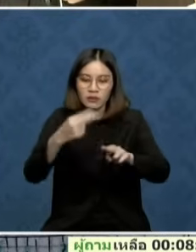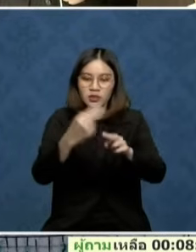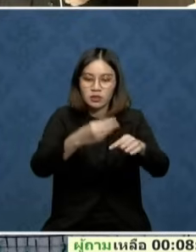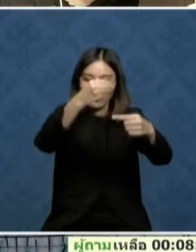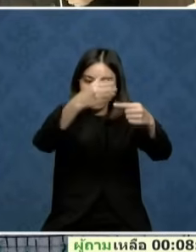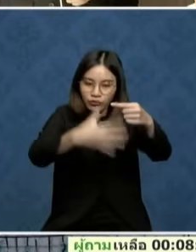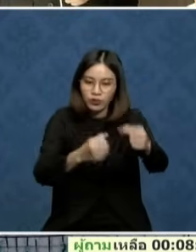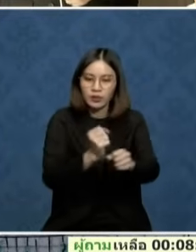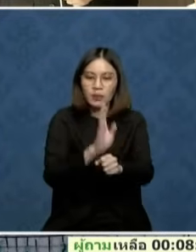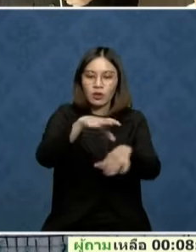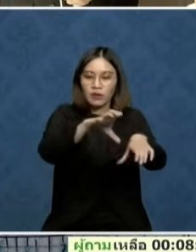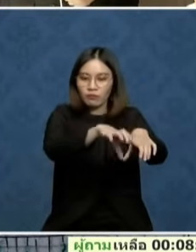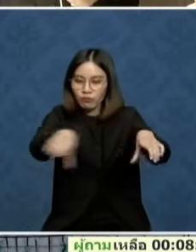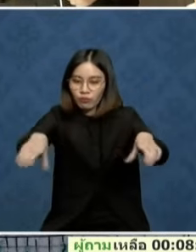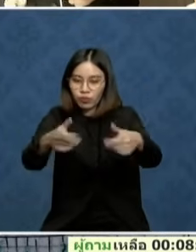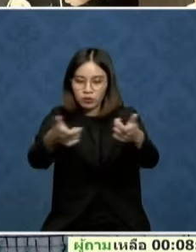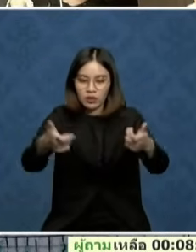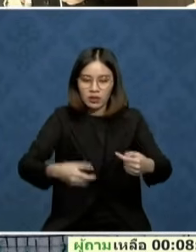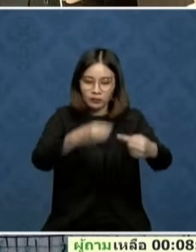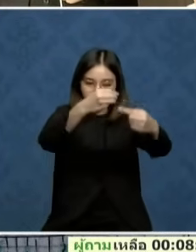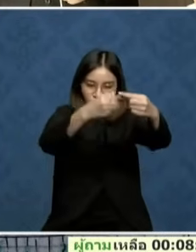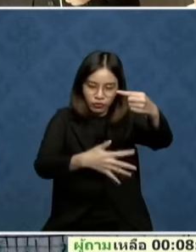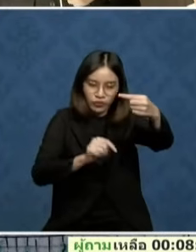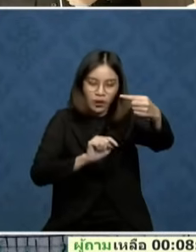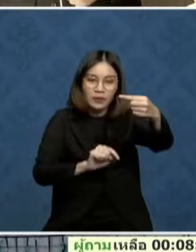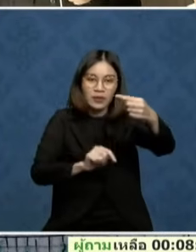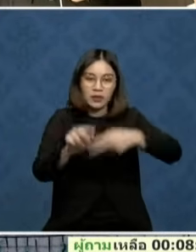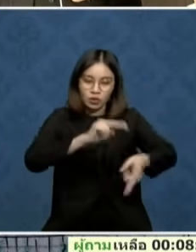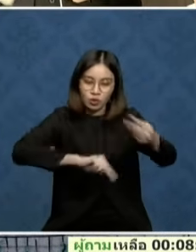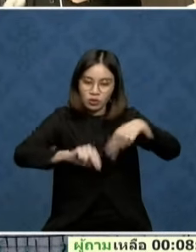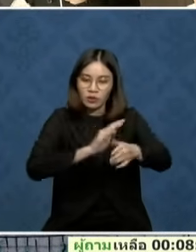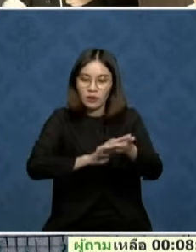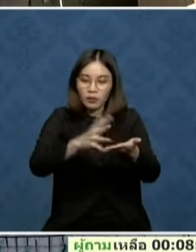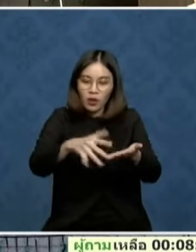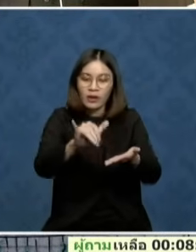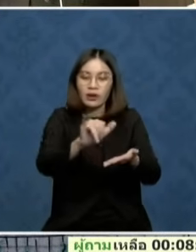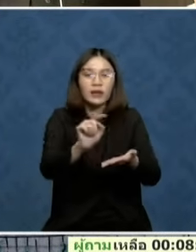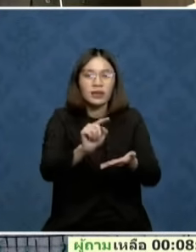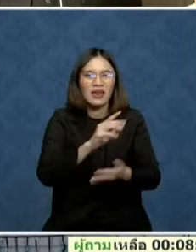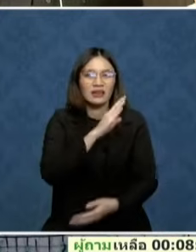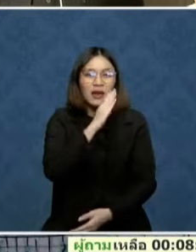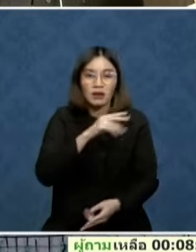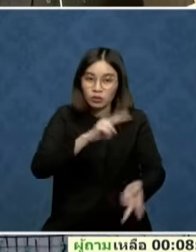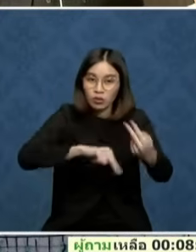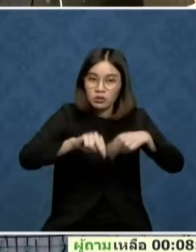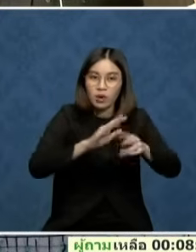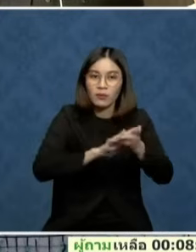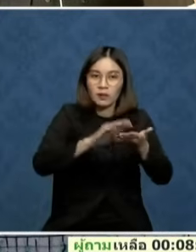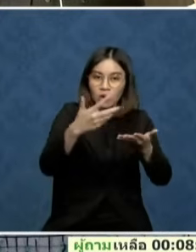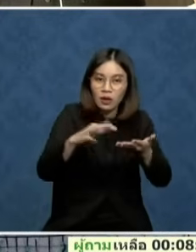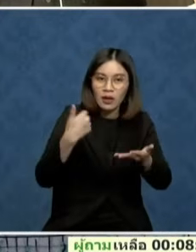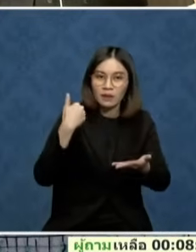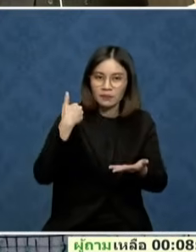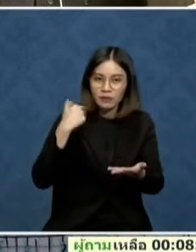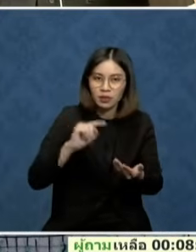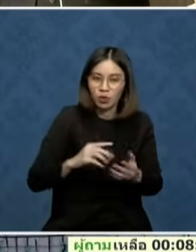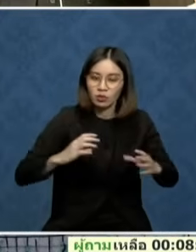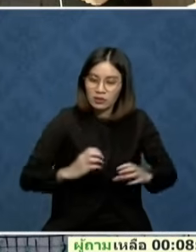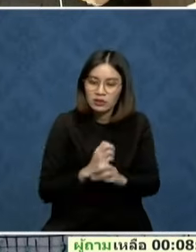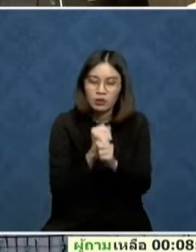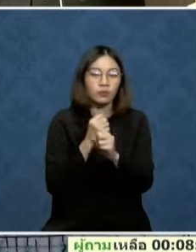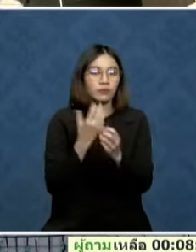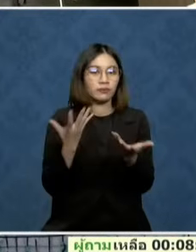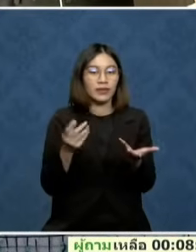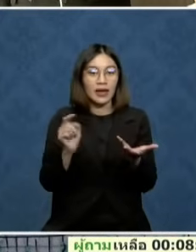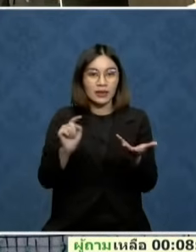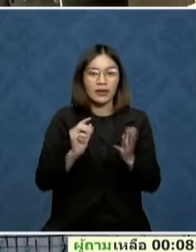ริษัทที่ปรากฏในรายงานดังกล่าวท่านได้ตรวจสอบไปแล้วหรือยังหากตรวจสอบแล้วมีผลการตรวจสอบอย่